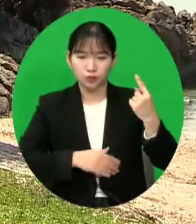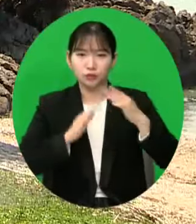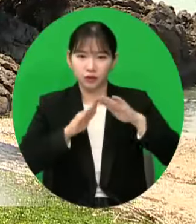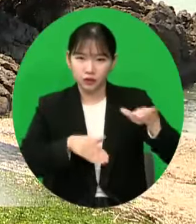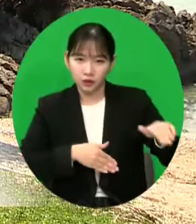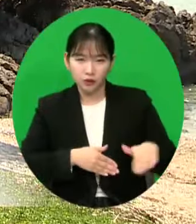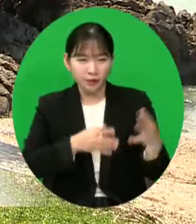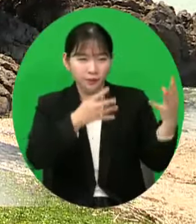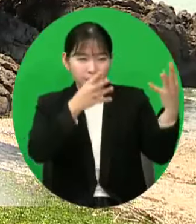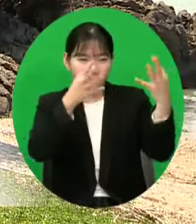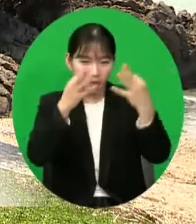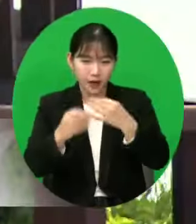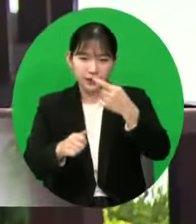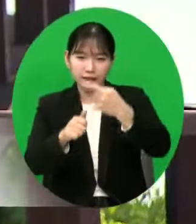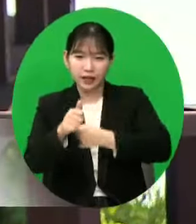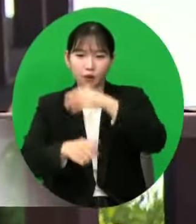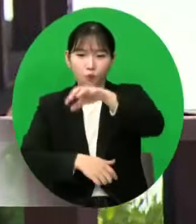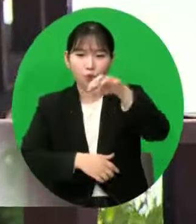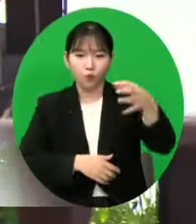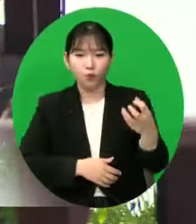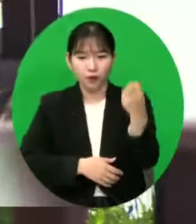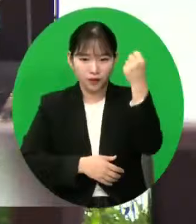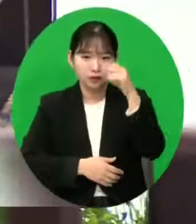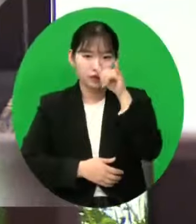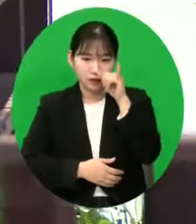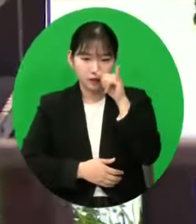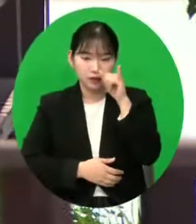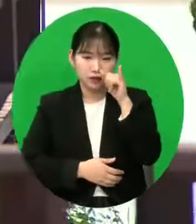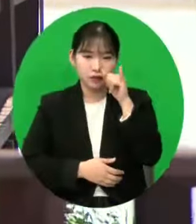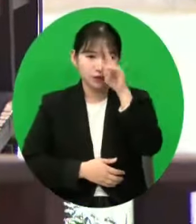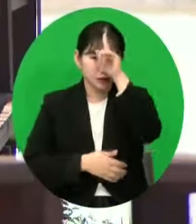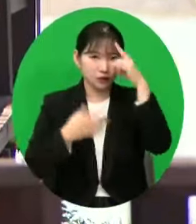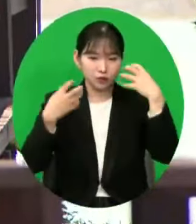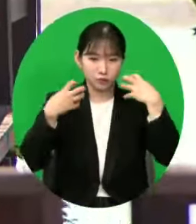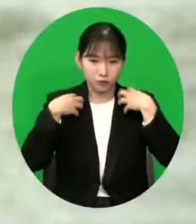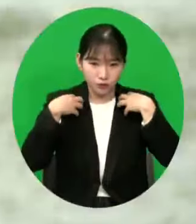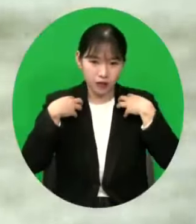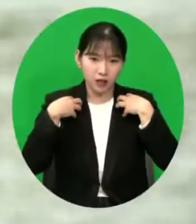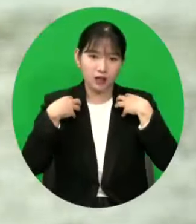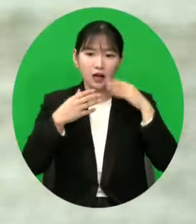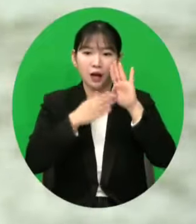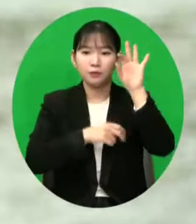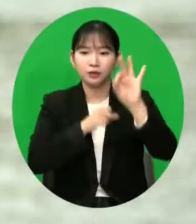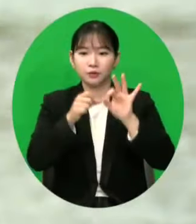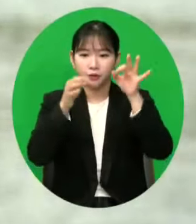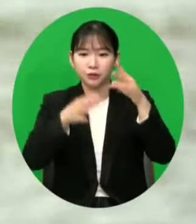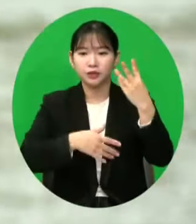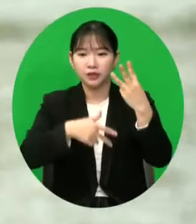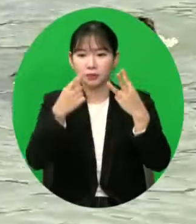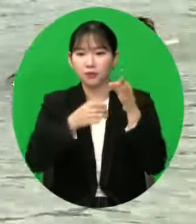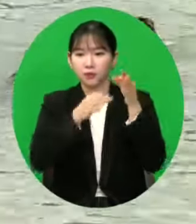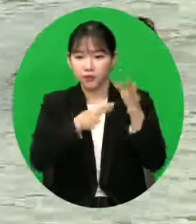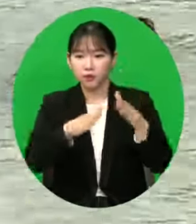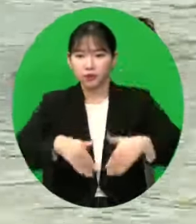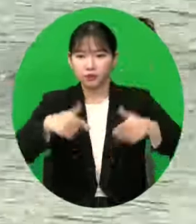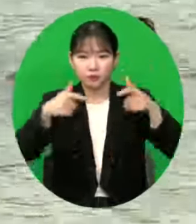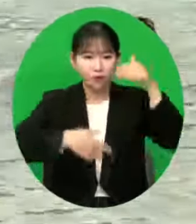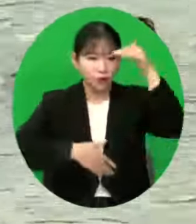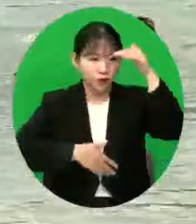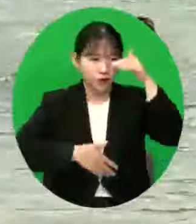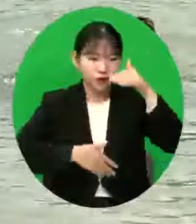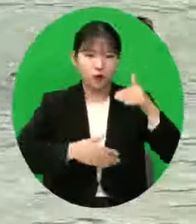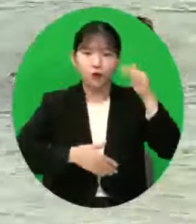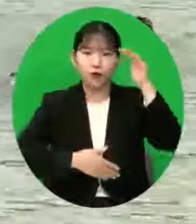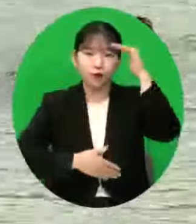전라남도는 수많은 천여의 관광자원을 보유하고 있습니다. 정부가 앞으로 10년간 약 3조 원을 투입해 남북권 광역관광